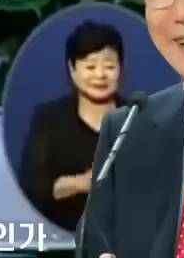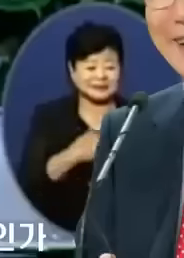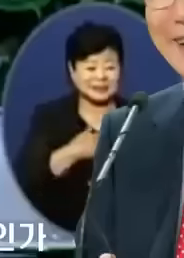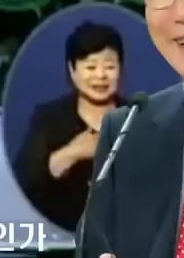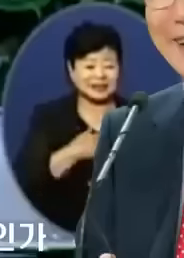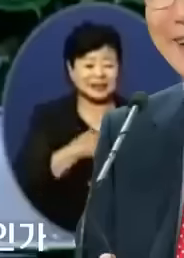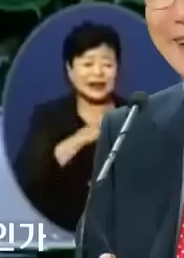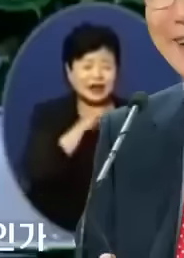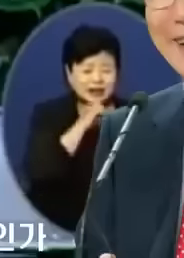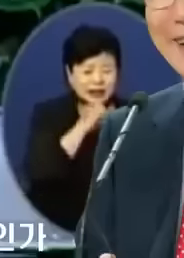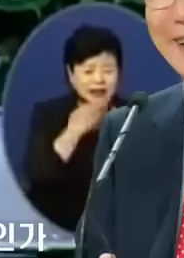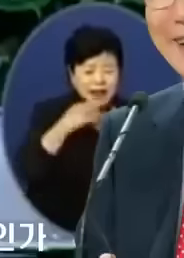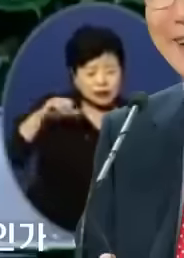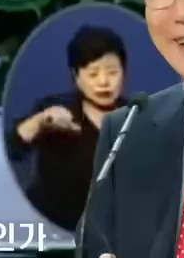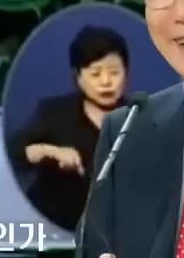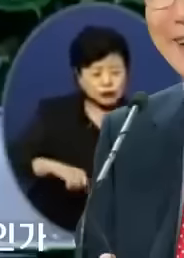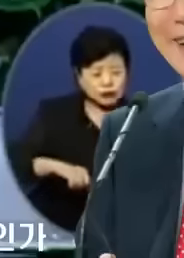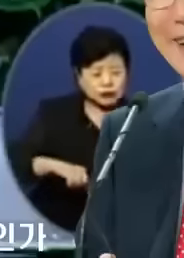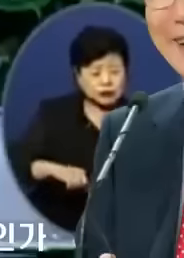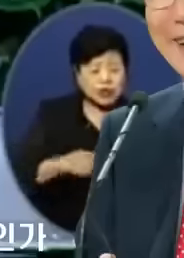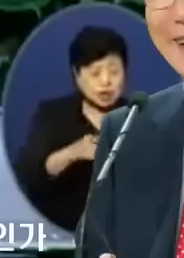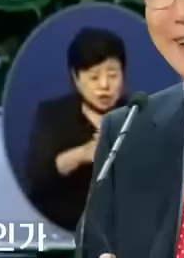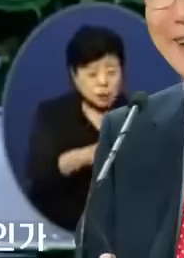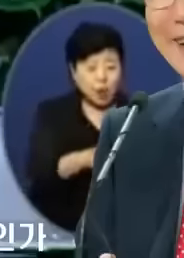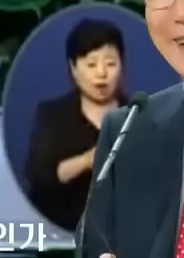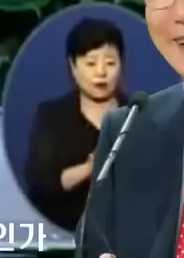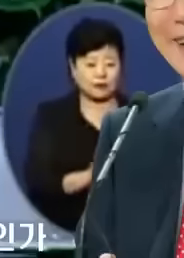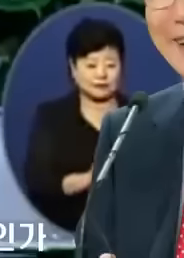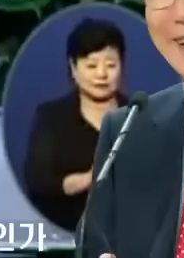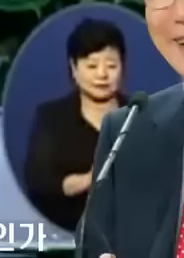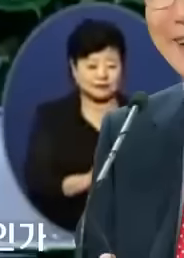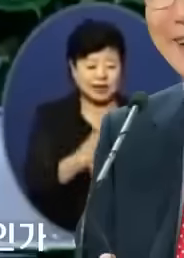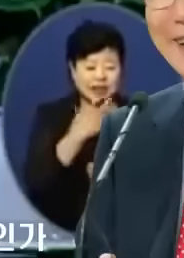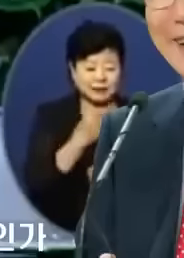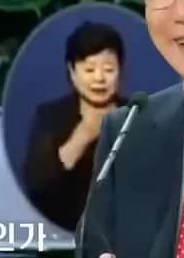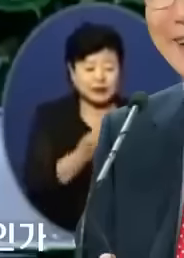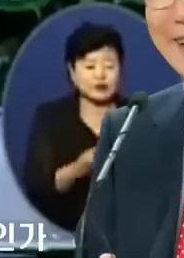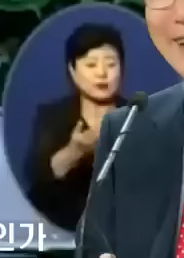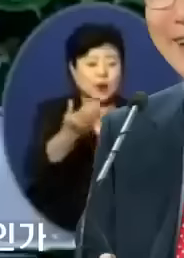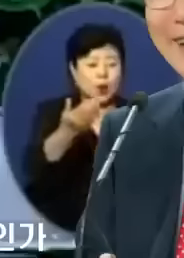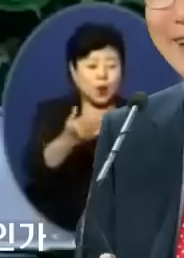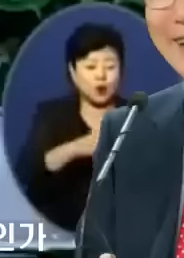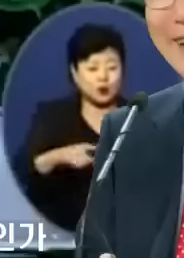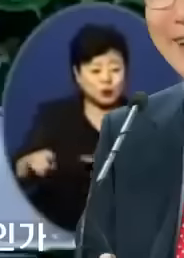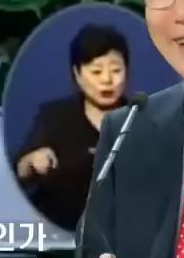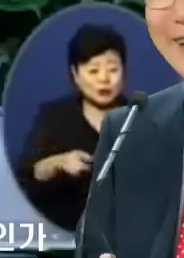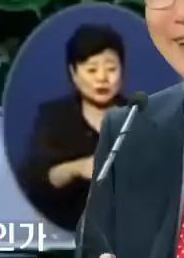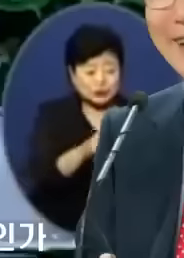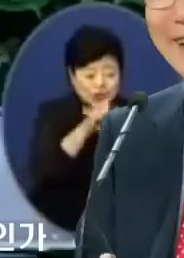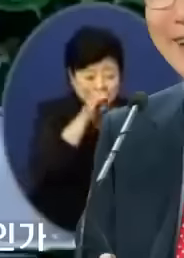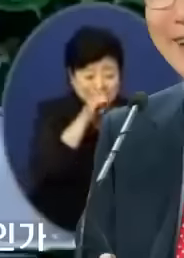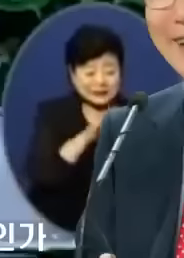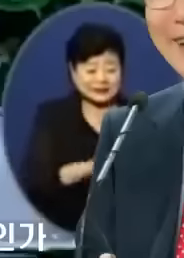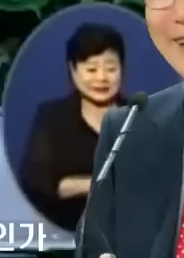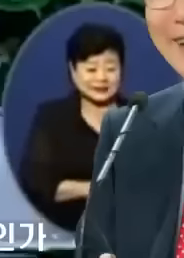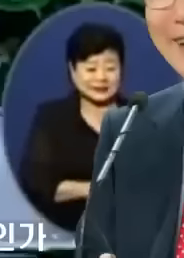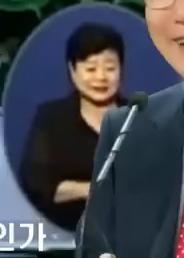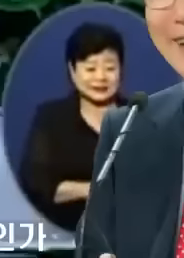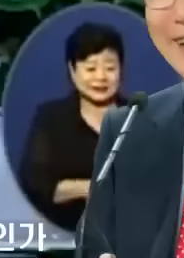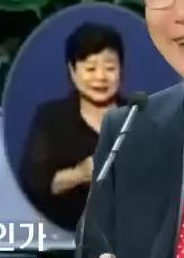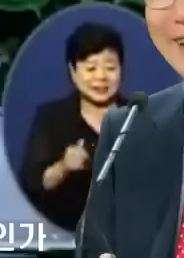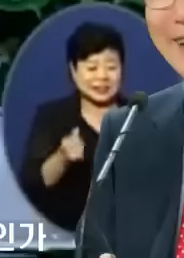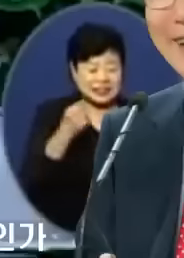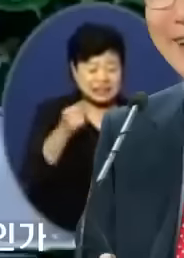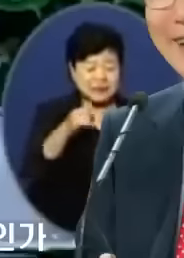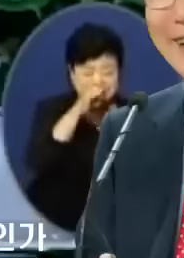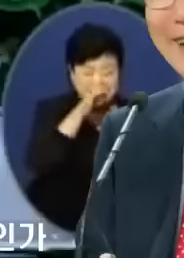나는 가난과 저주를 극복하고 아브라함의 복을 누릴 수 있는